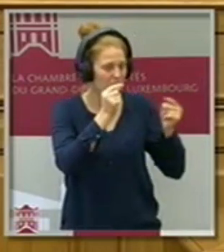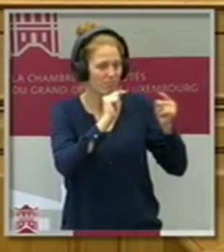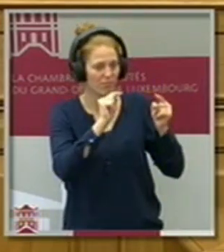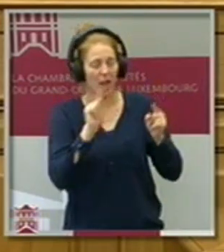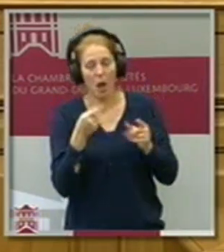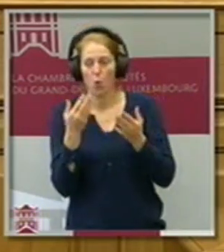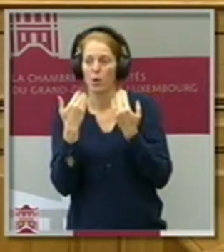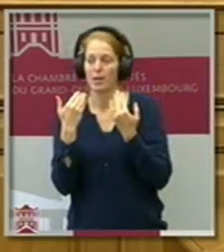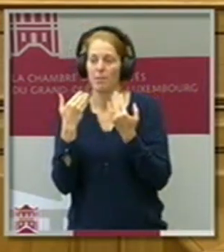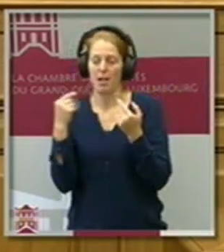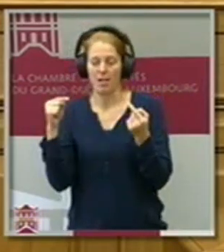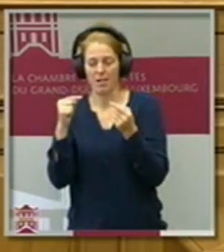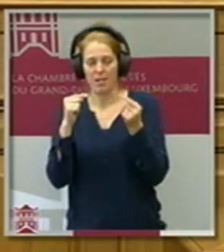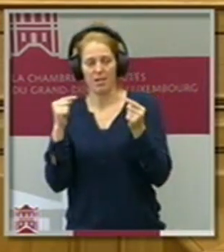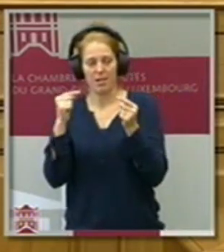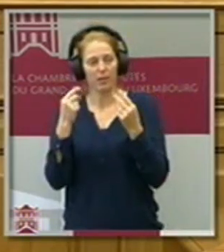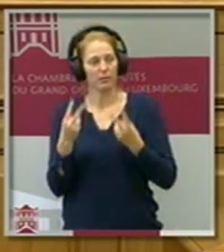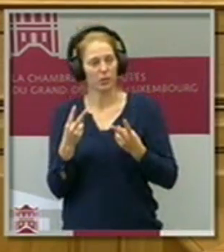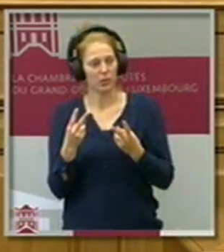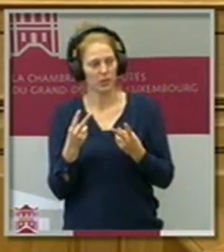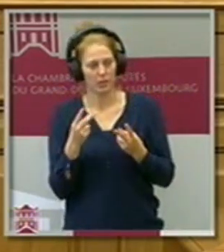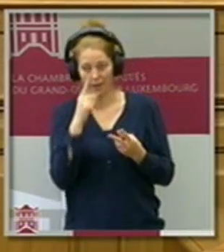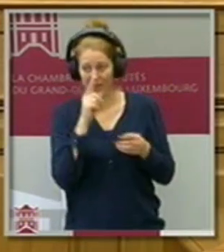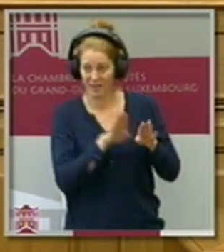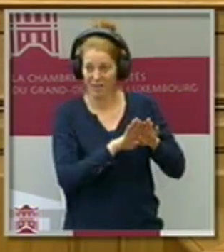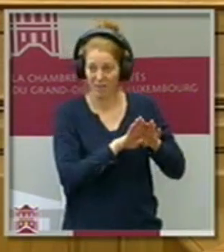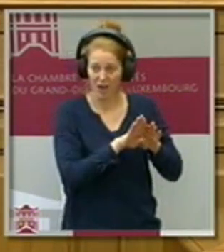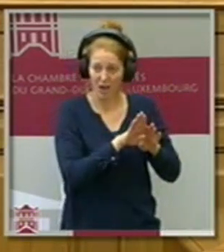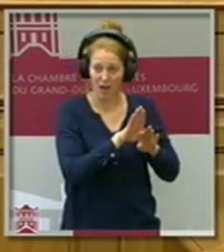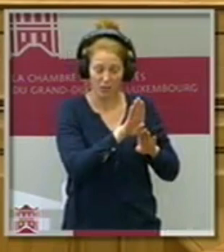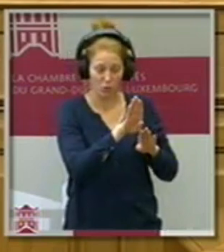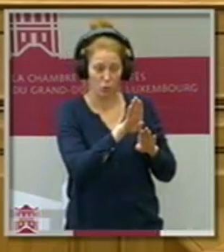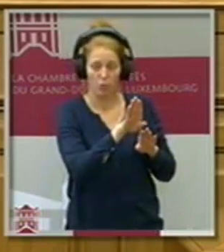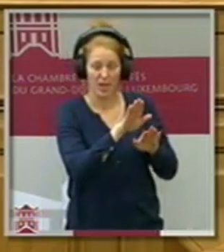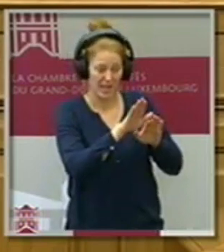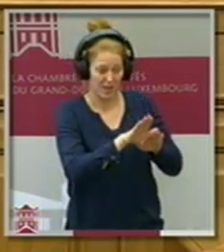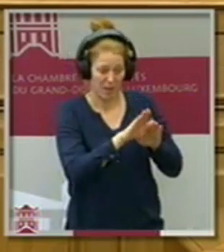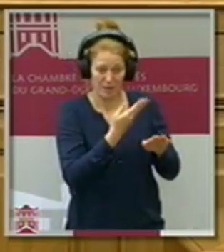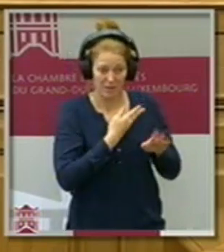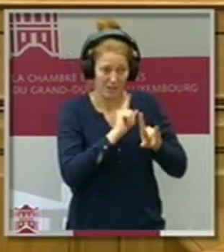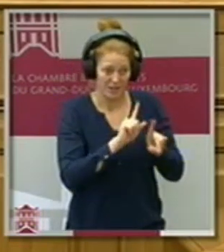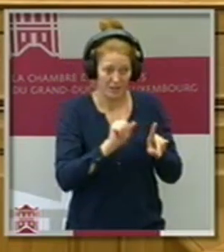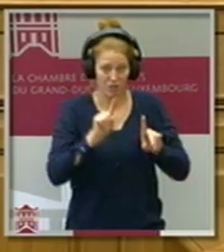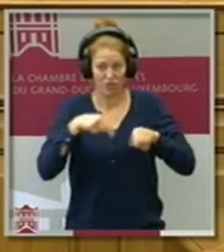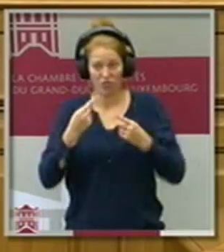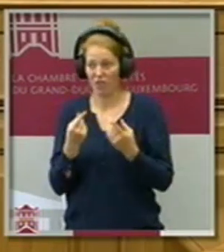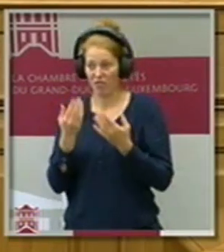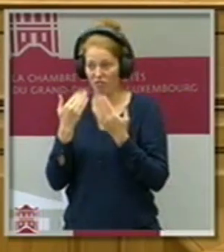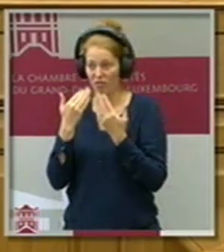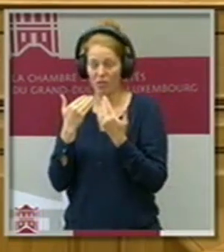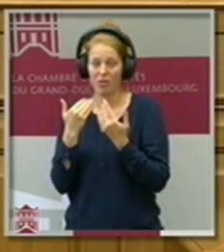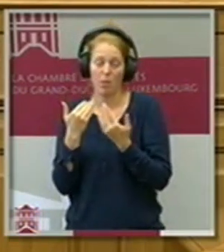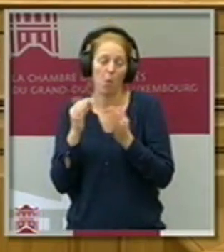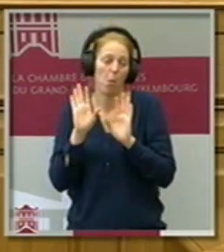Klimadebatte. An ein, den nicht gehen, die Wurstum hier im Land will dann holen, die geht das auch nicht glaubwürdig für zu sagen,